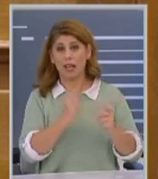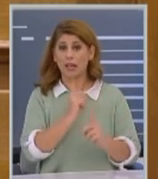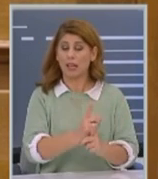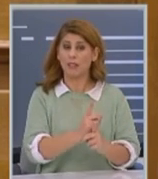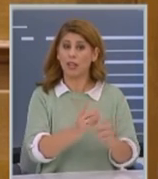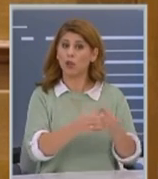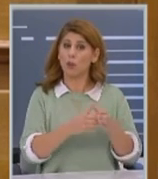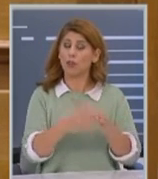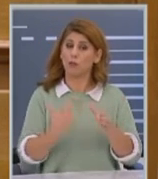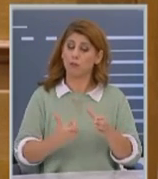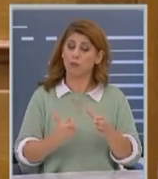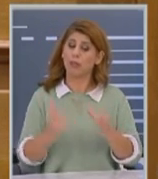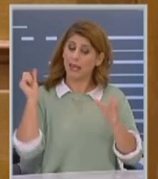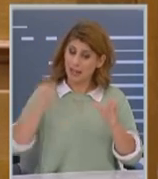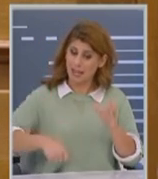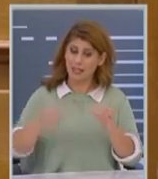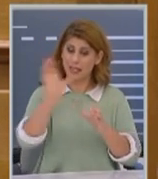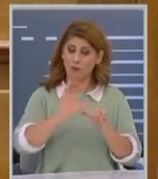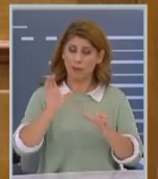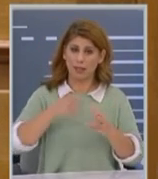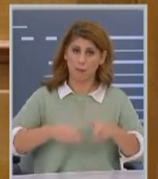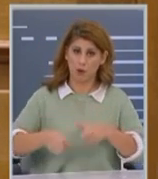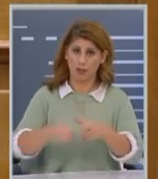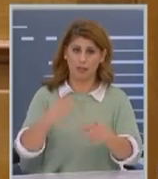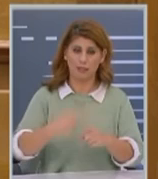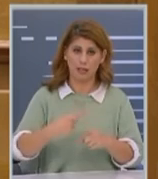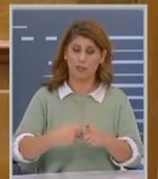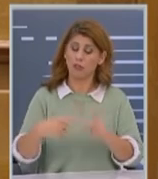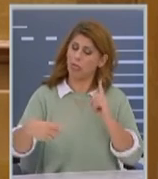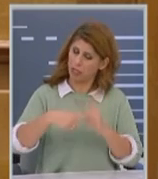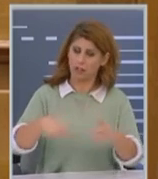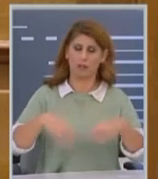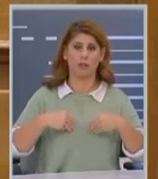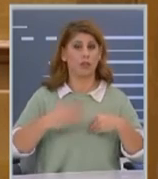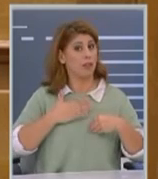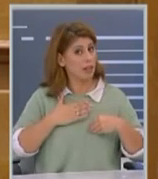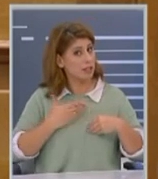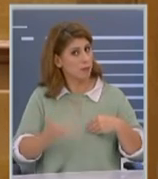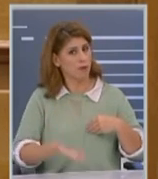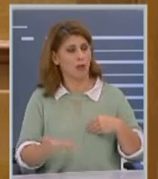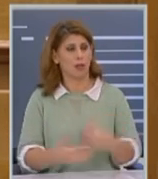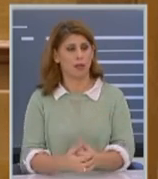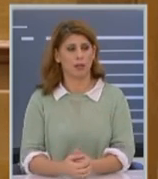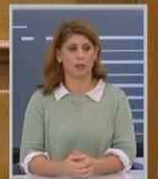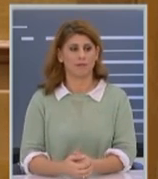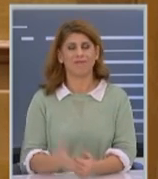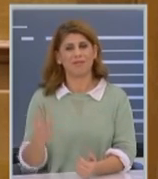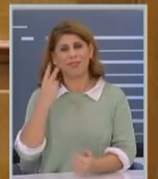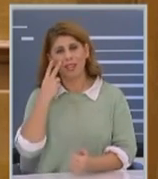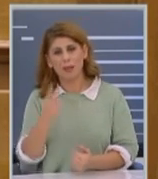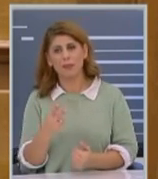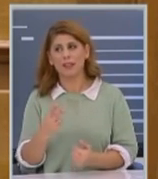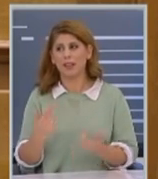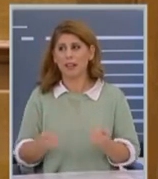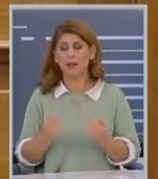πορείας της χώρας, μια θετική αποδοχή και τους ευχαριστήσαμε γι' αυτό. Άρα λοιπόν, εφόσον βλέπετε,